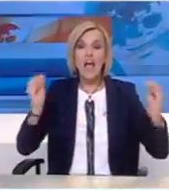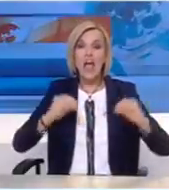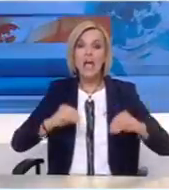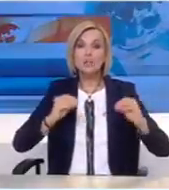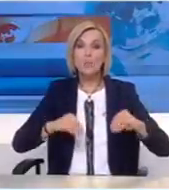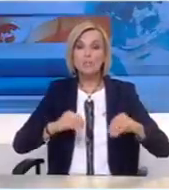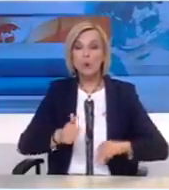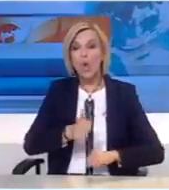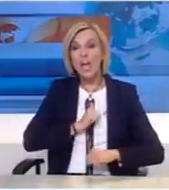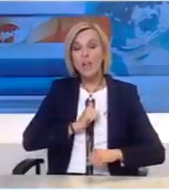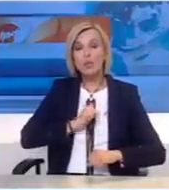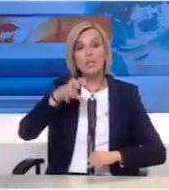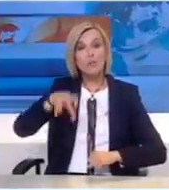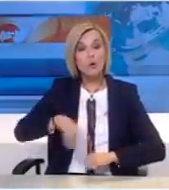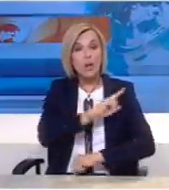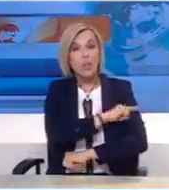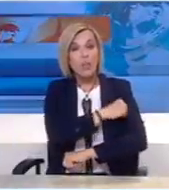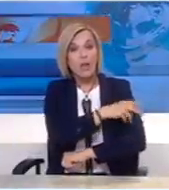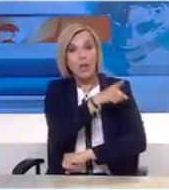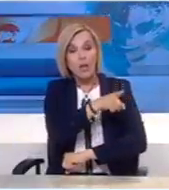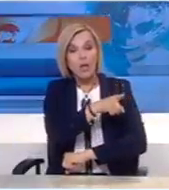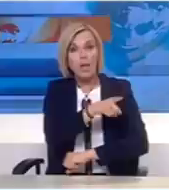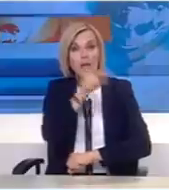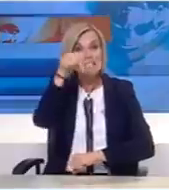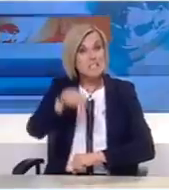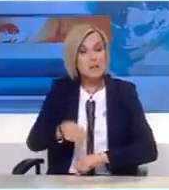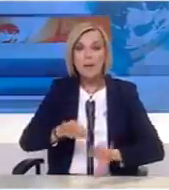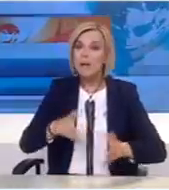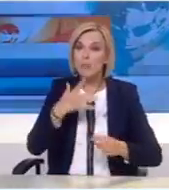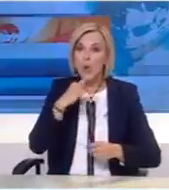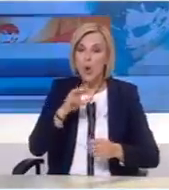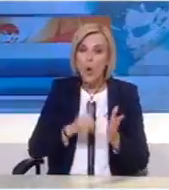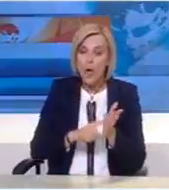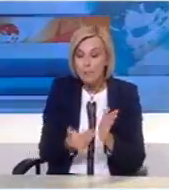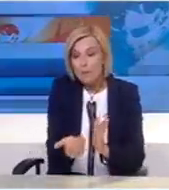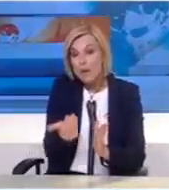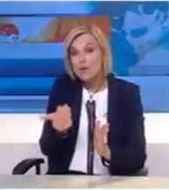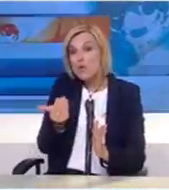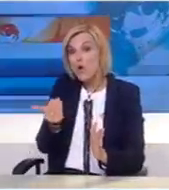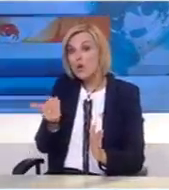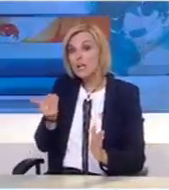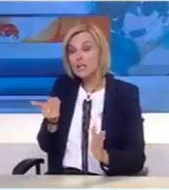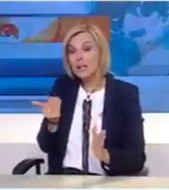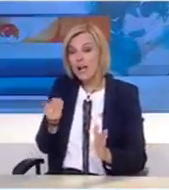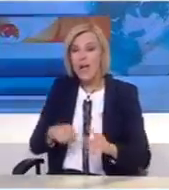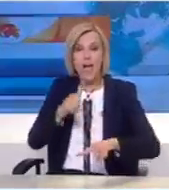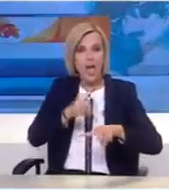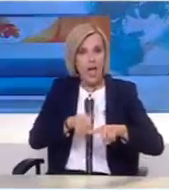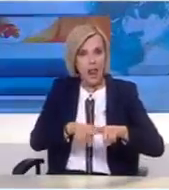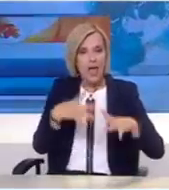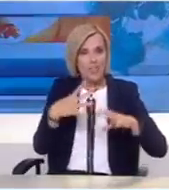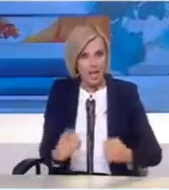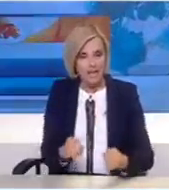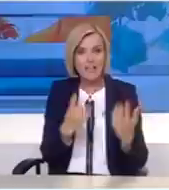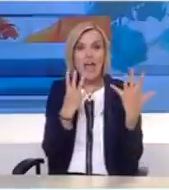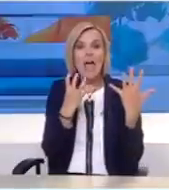και εκπαίδευση του προσωπικού από τον ΕΟΔΗ. Γιατί όλα αυτά δεν έγιναν νωρίτερα? Η Ελλάδα έχει συνολικά 90 ιδιωτικές μονάδες